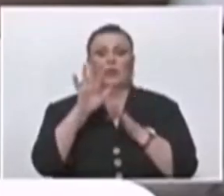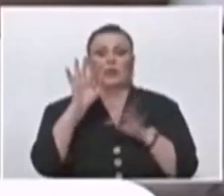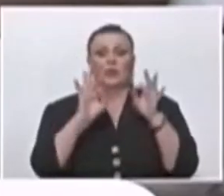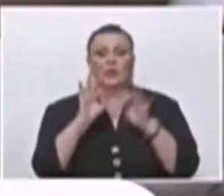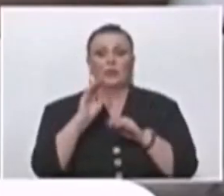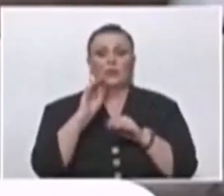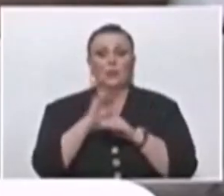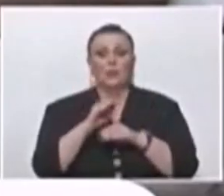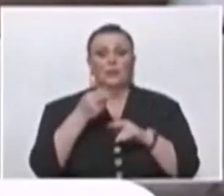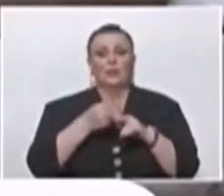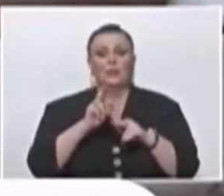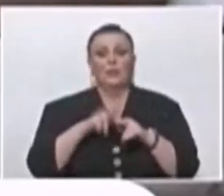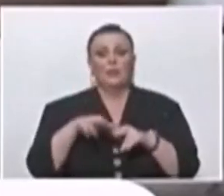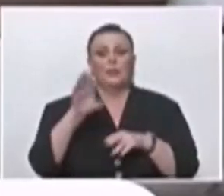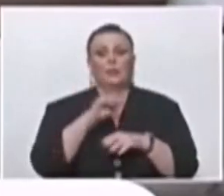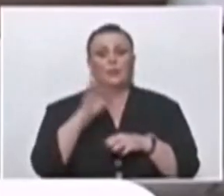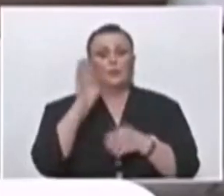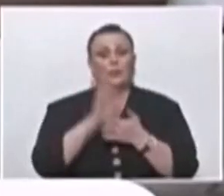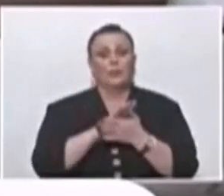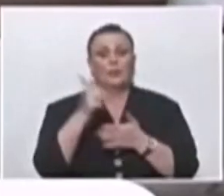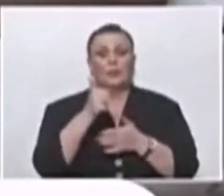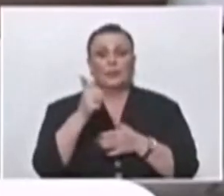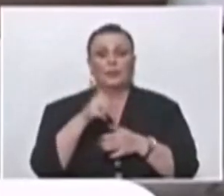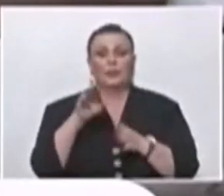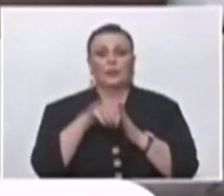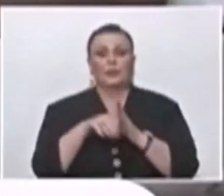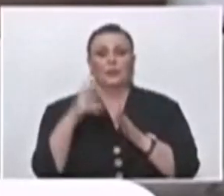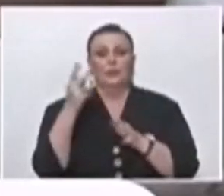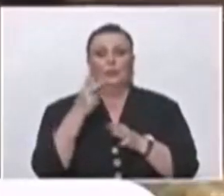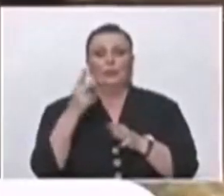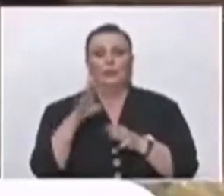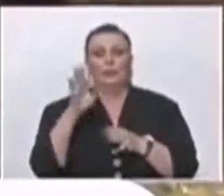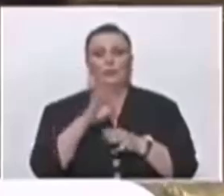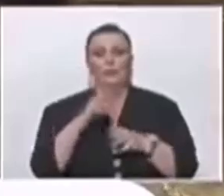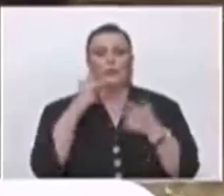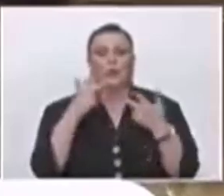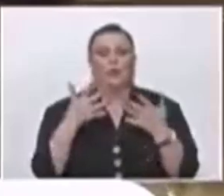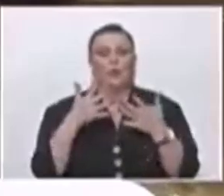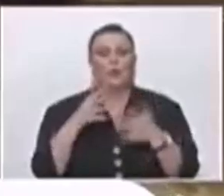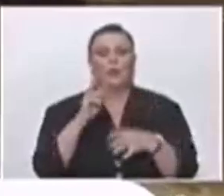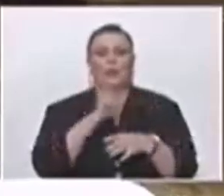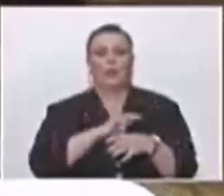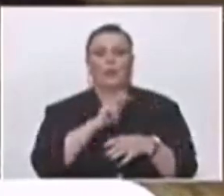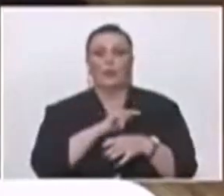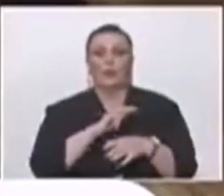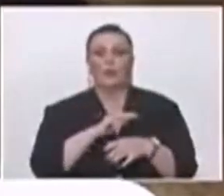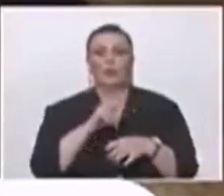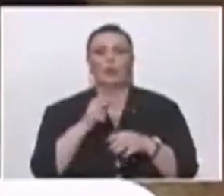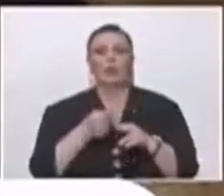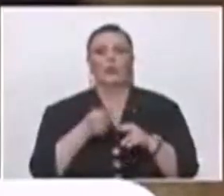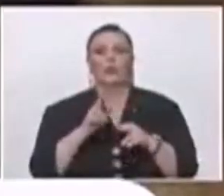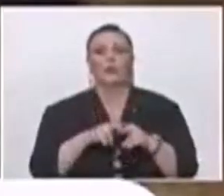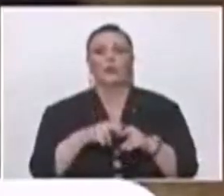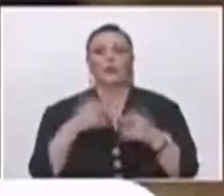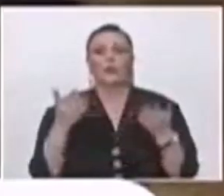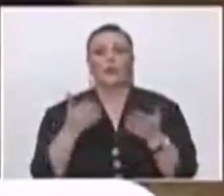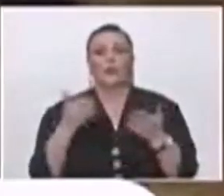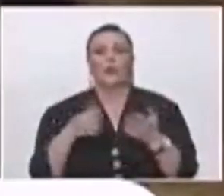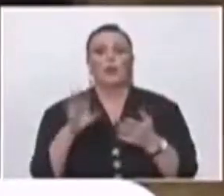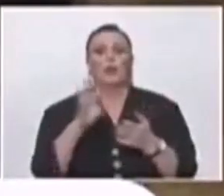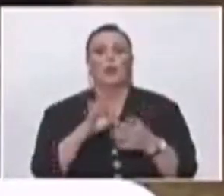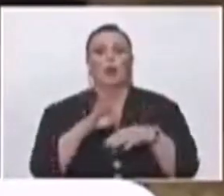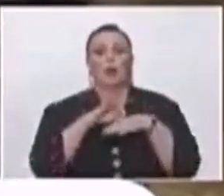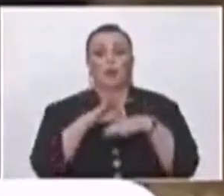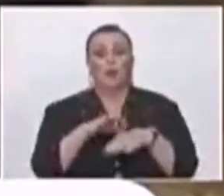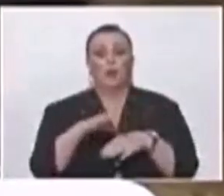Bu duruldulmanın birinci pilləsi adlanır. İkinci pillədə isə durulma, şəffaflanma prosesi adlandırılaraq üfüqi tipli durulducularda